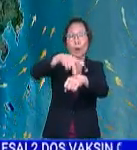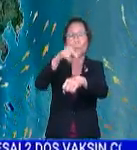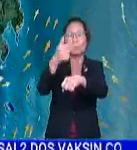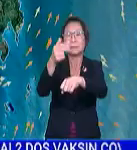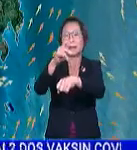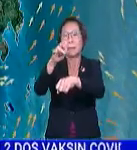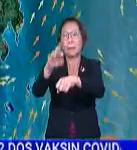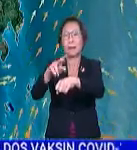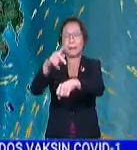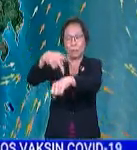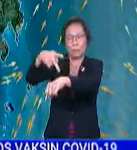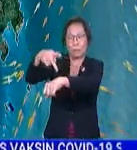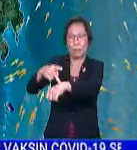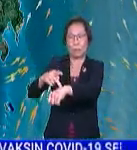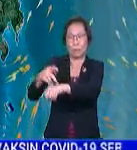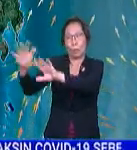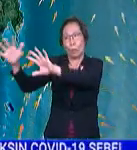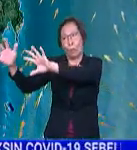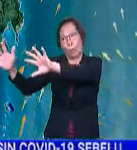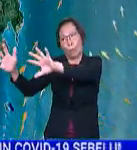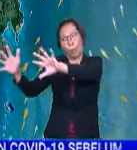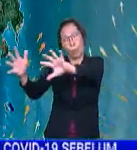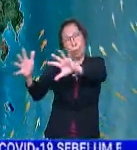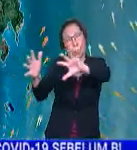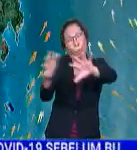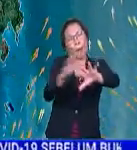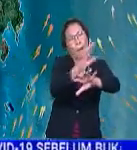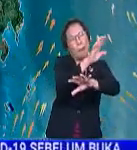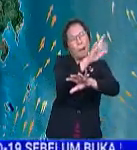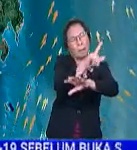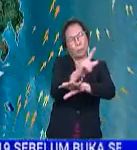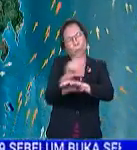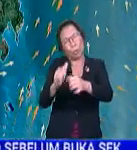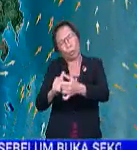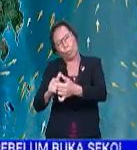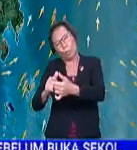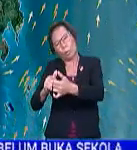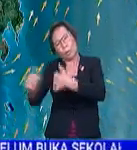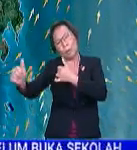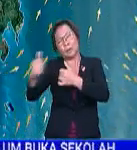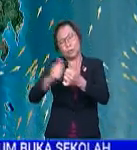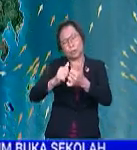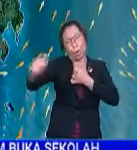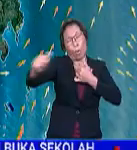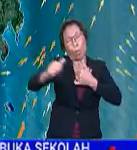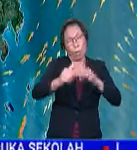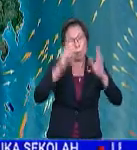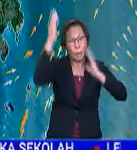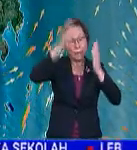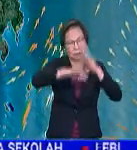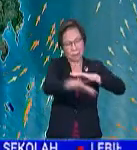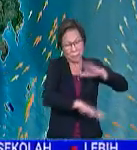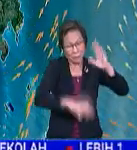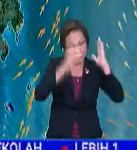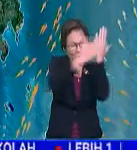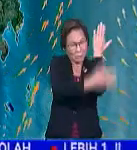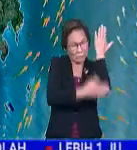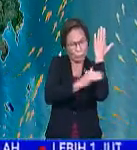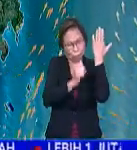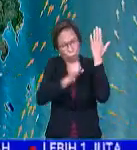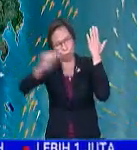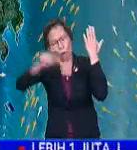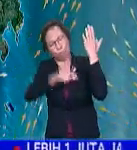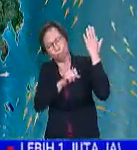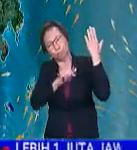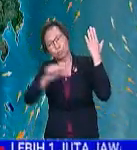nampaknya ianya bergerak menghala ke arah barat-barat laut semakin menjauhi rantau negara kita. Dan dengan adanya Ribut Tropika ini,